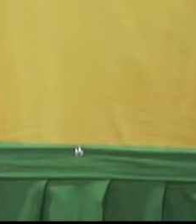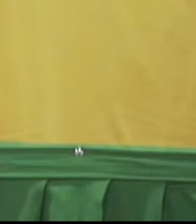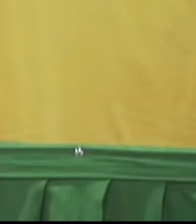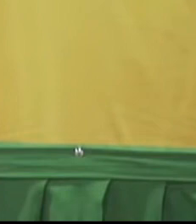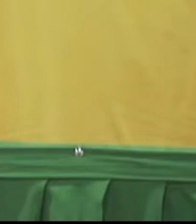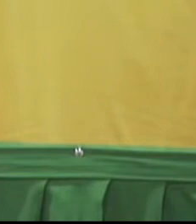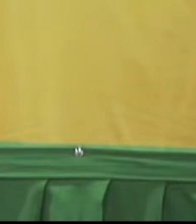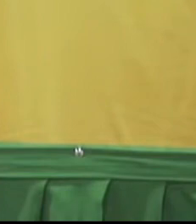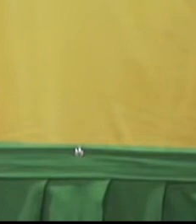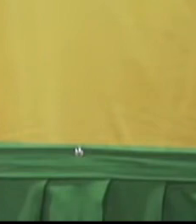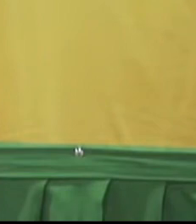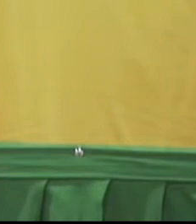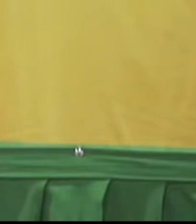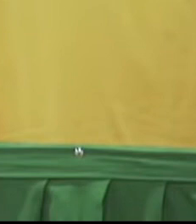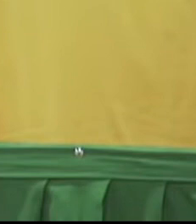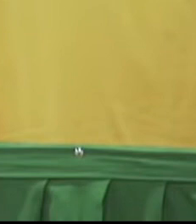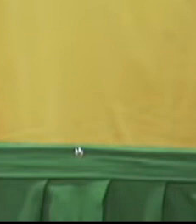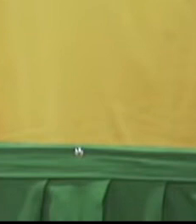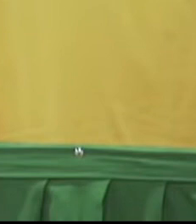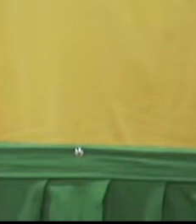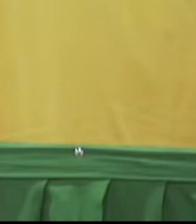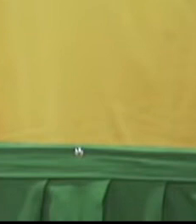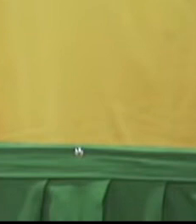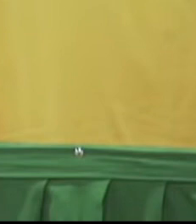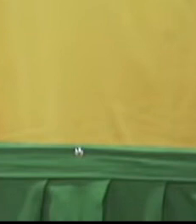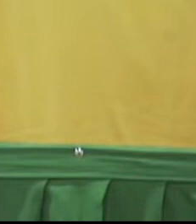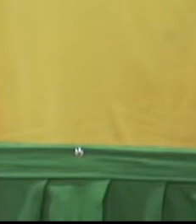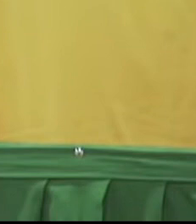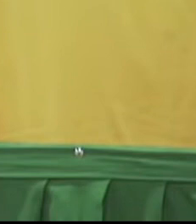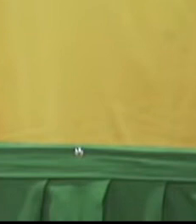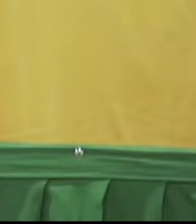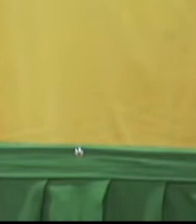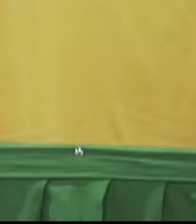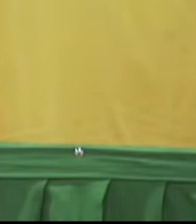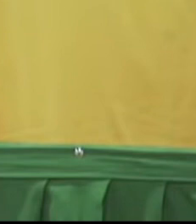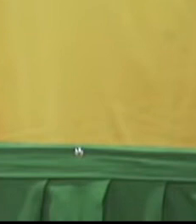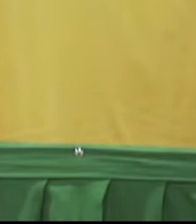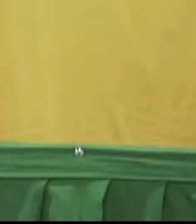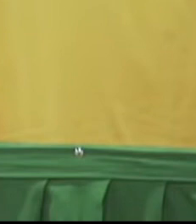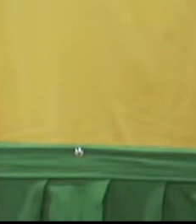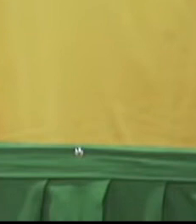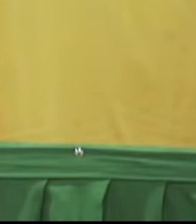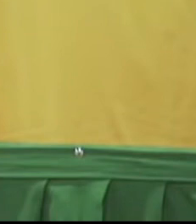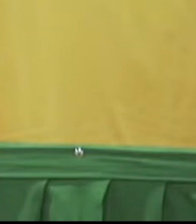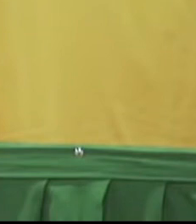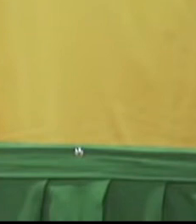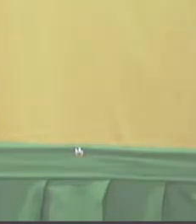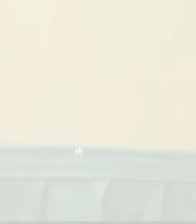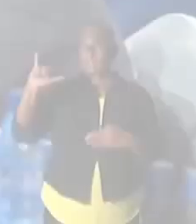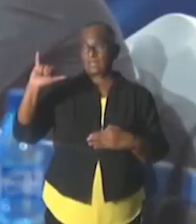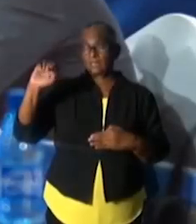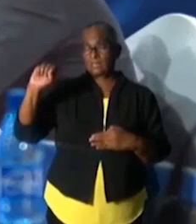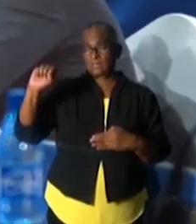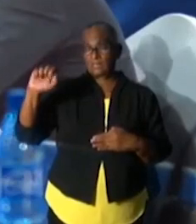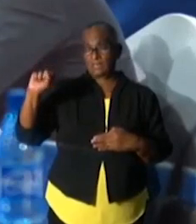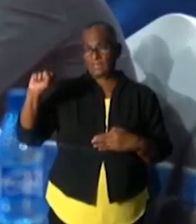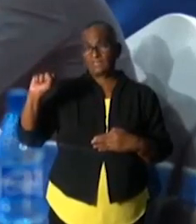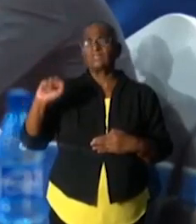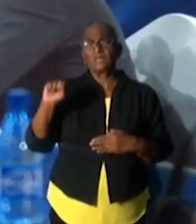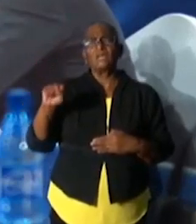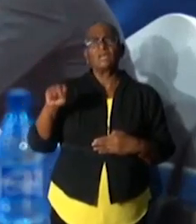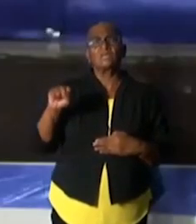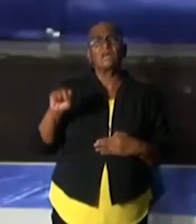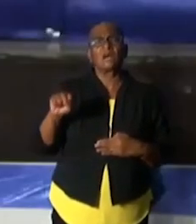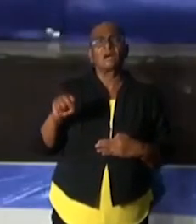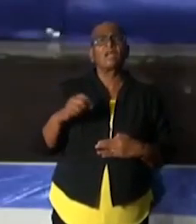zonder mondkap. En ik ga u die foto's tonen bij de volgende persconferentie. Inderdaad heb